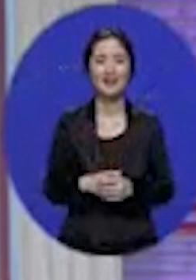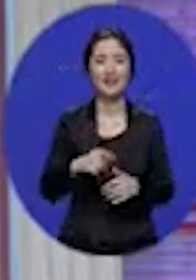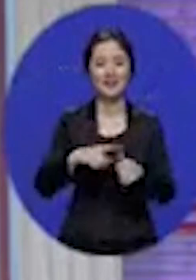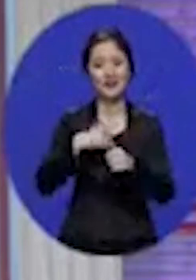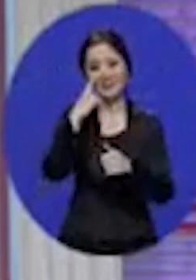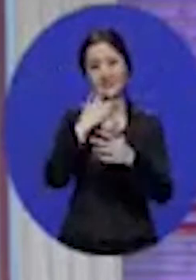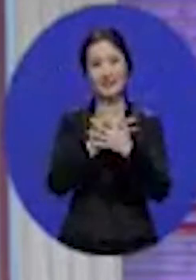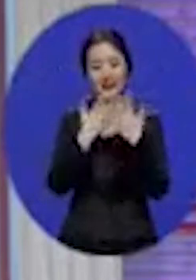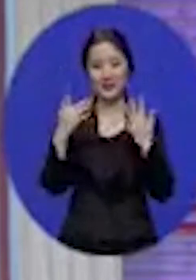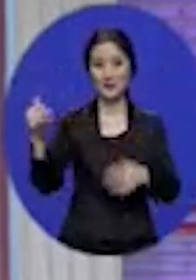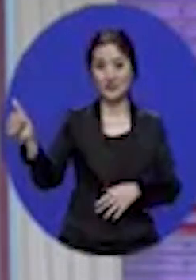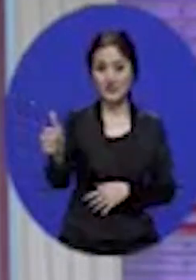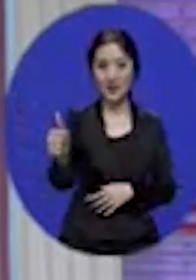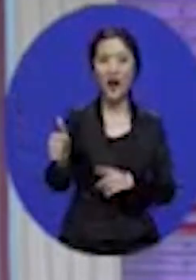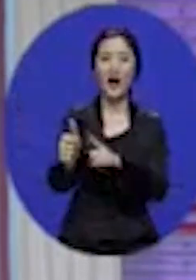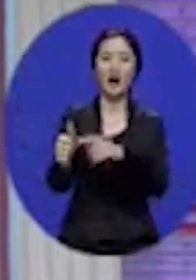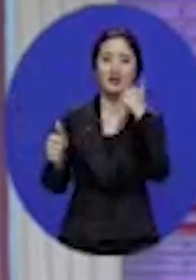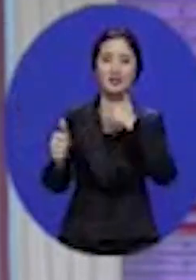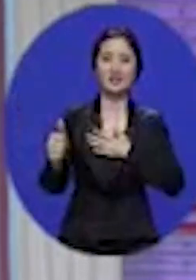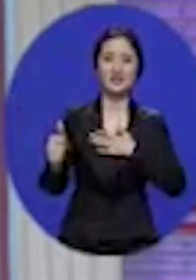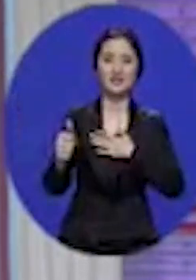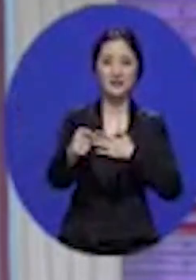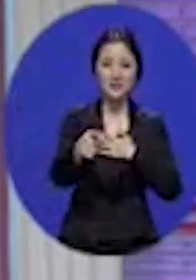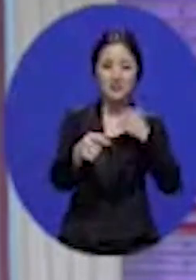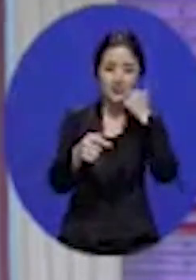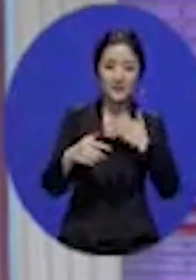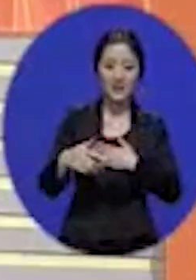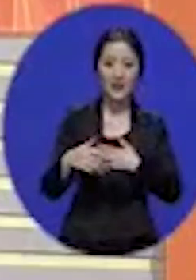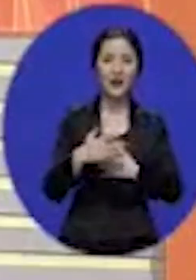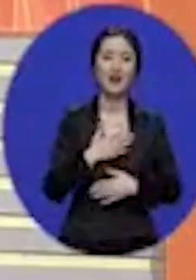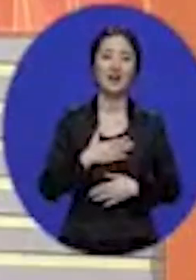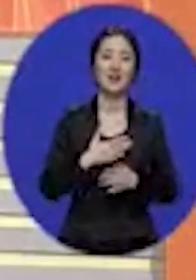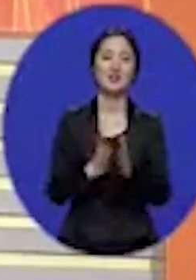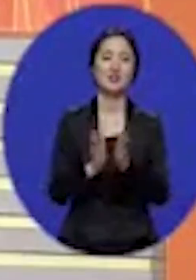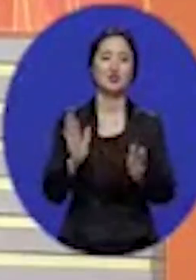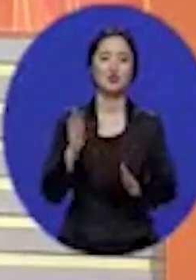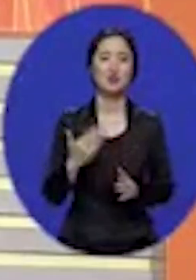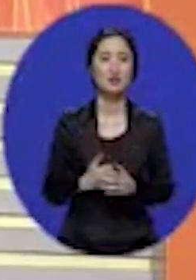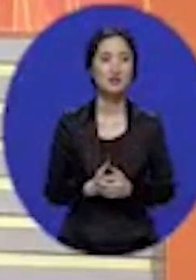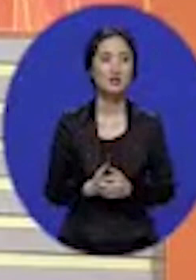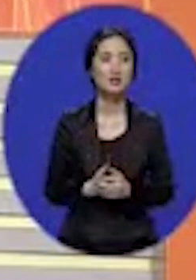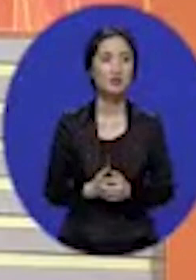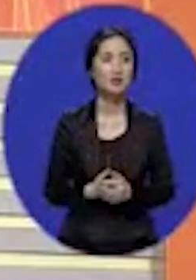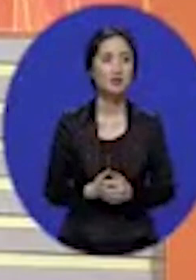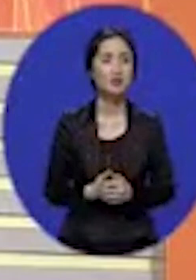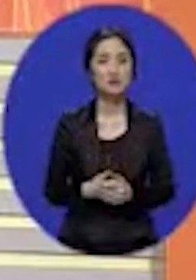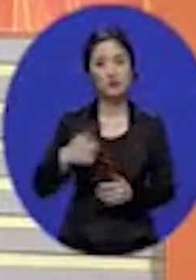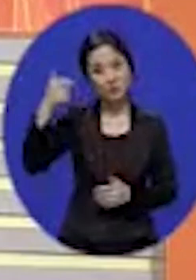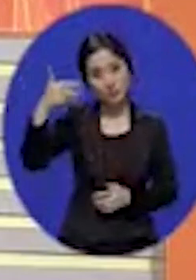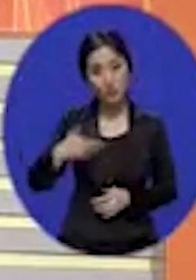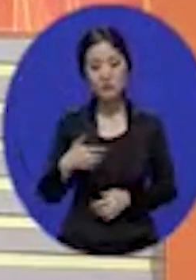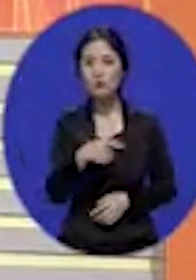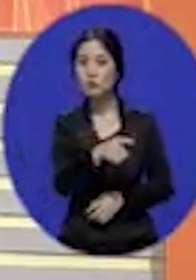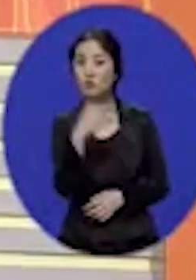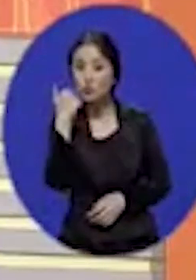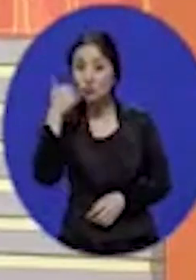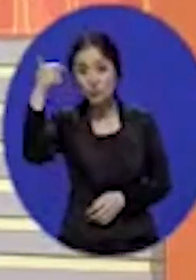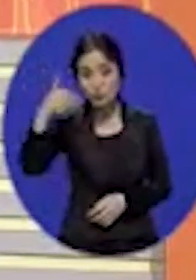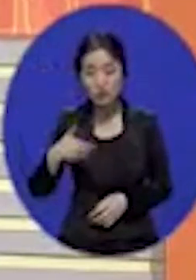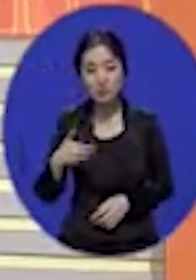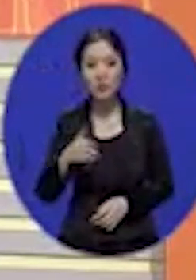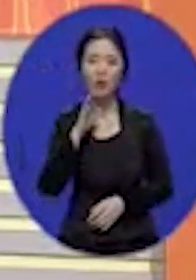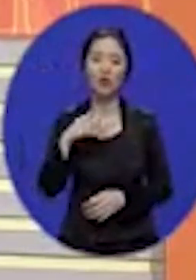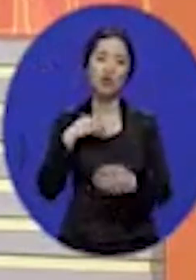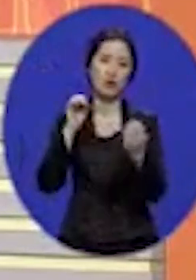누구? 이게 보이기 시작하더라고요. 그러니까 야구 캐스터들이 저한테 나중에 물어봐요. 인영무 씨, 저 선수 누구예요? 막 이렇게 물어보고.